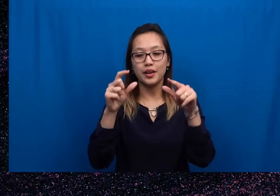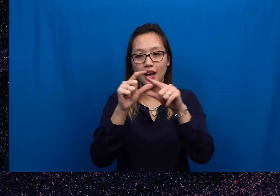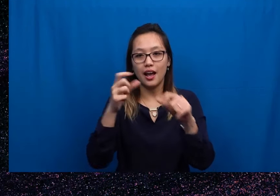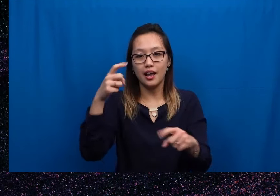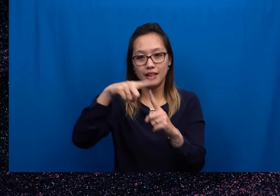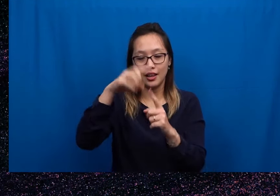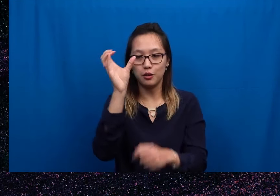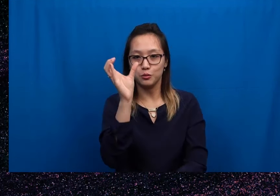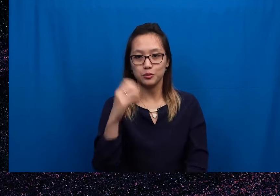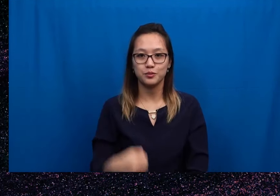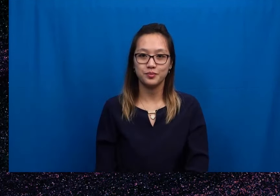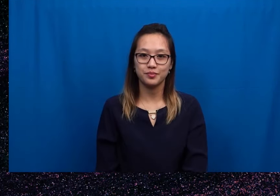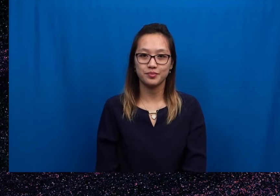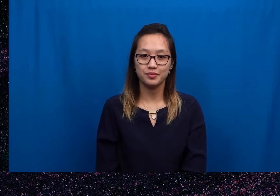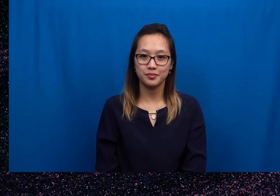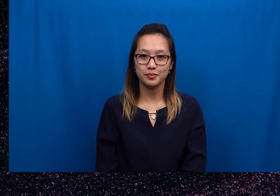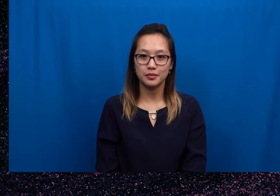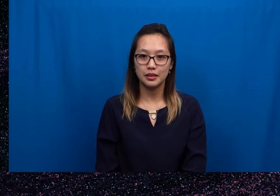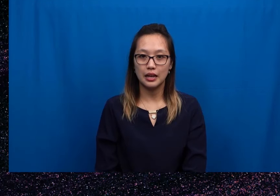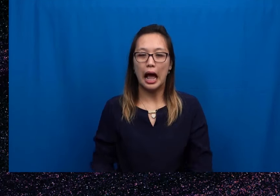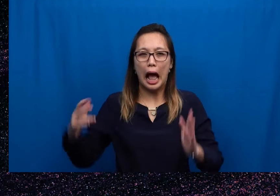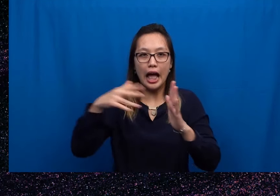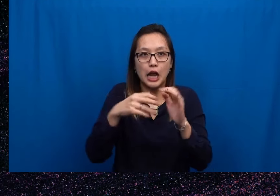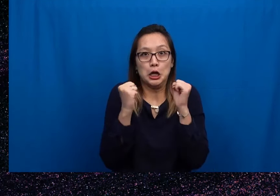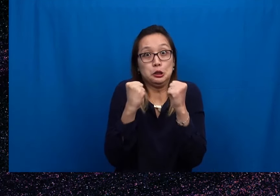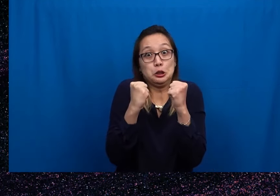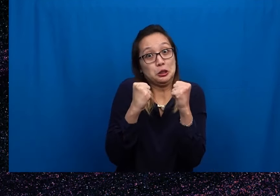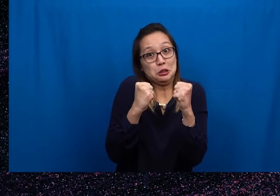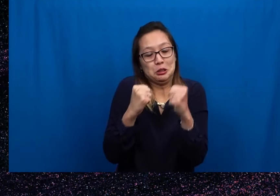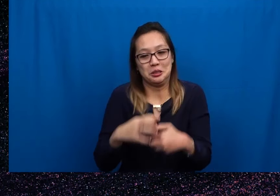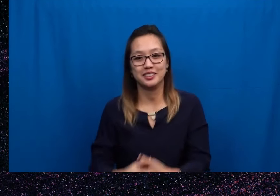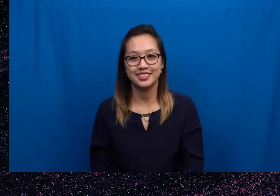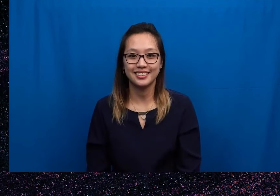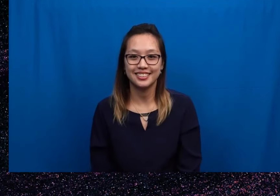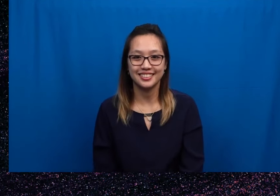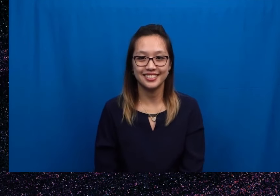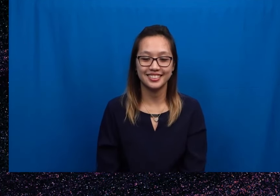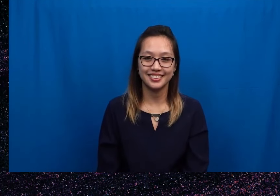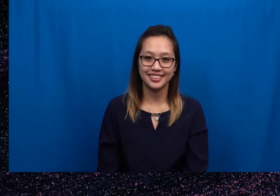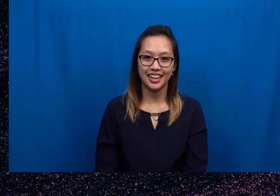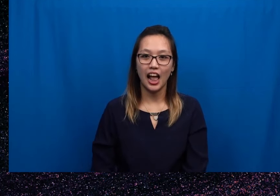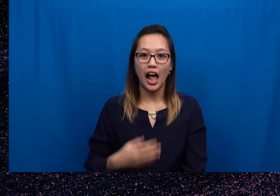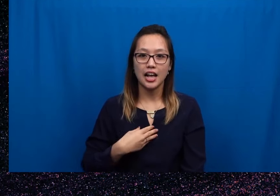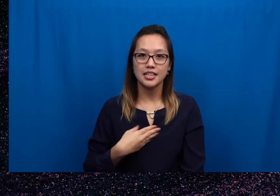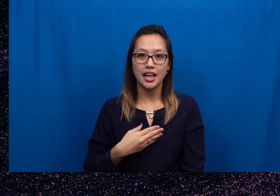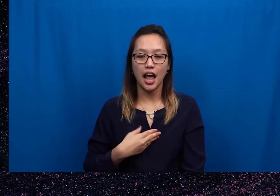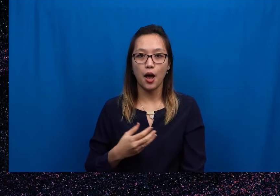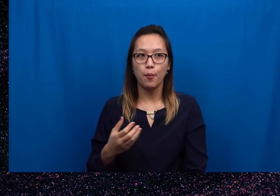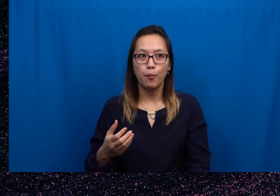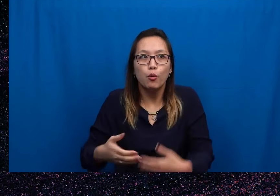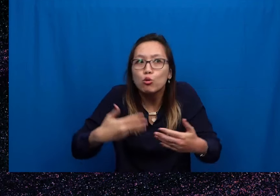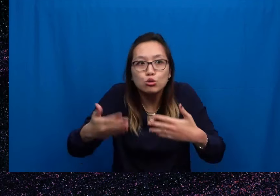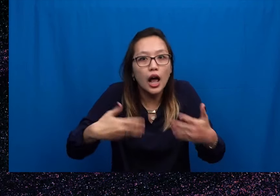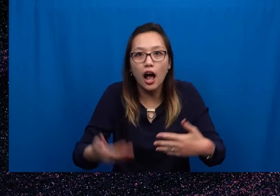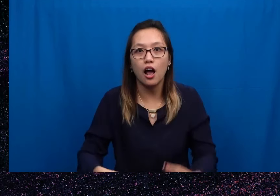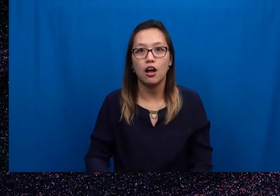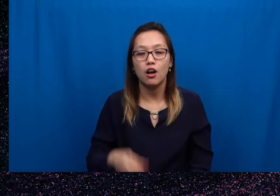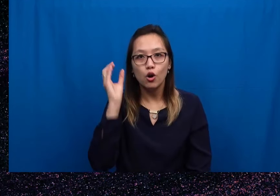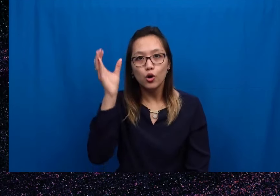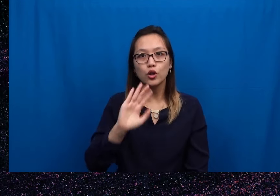ada tekad juga, oleh karena sadar sekarang saya harus hidup baru, maka saya berusaha untuk tidak merokok, saudara.